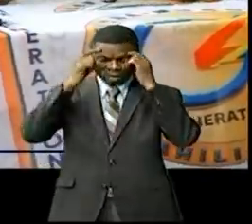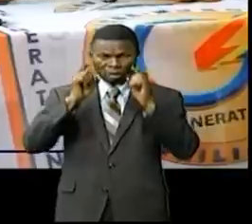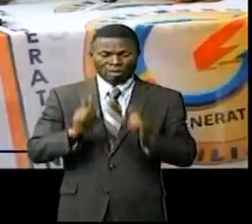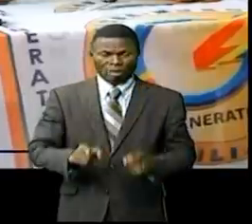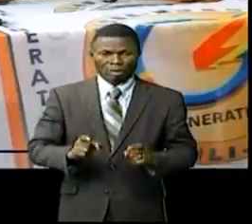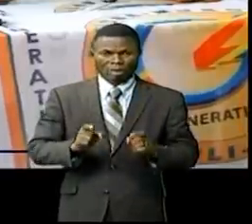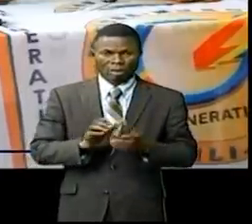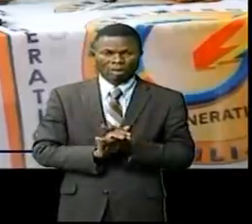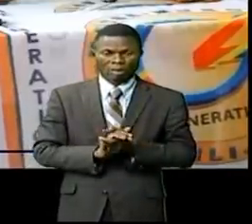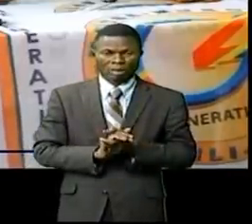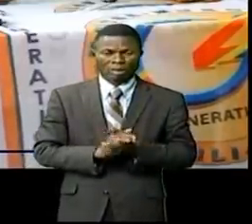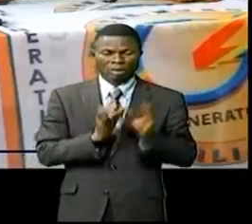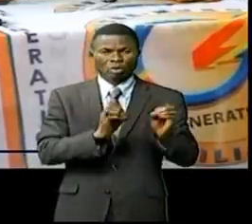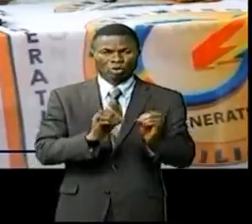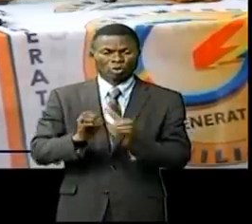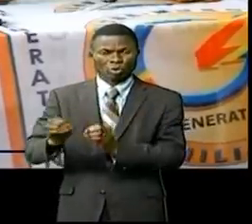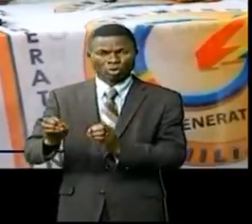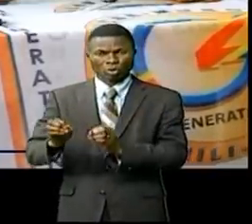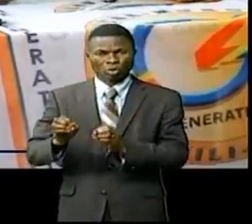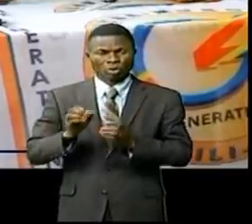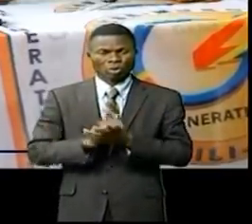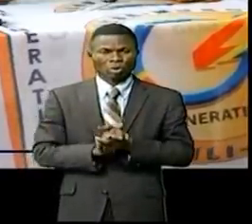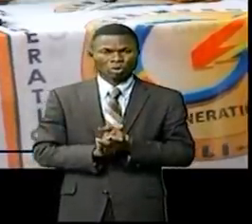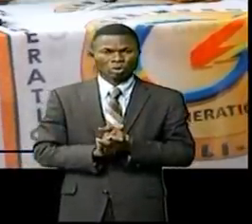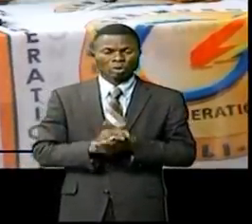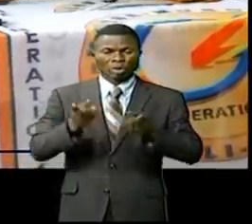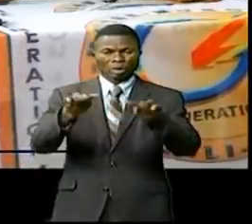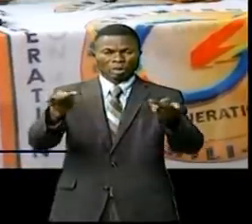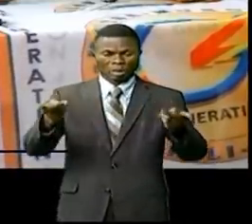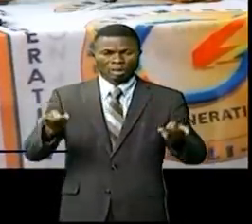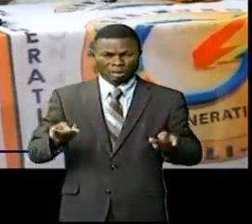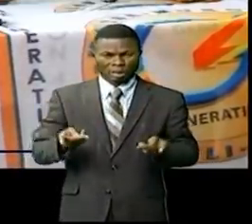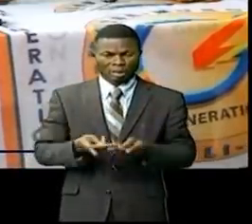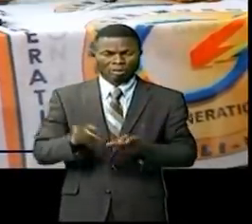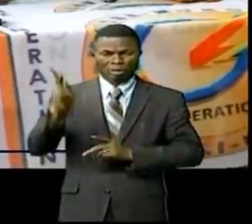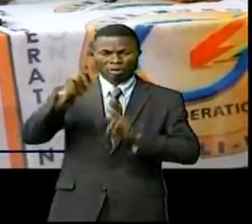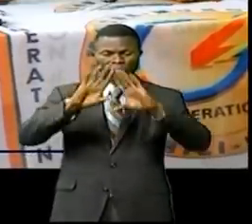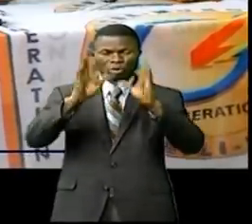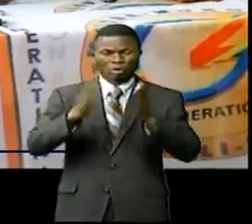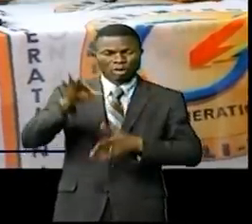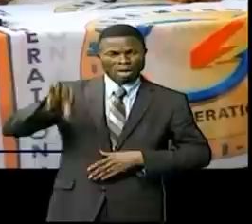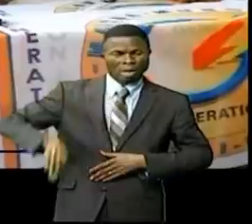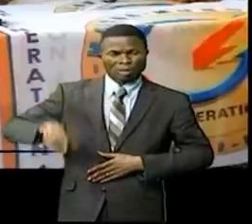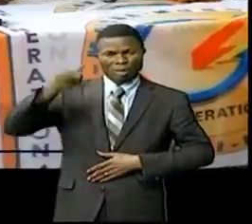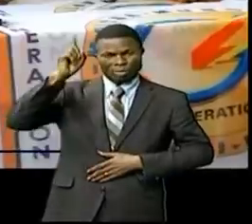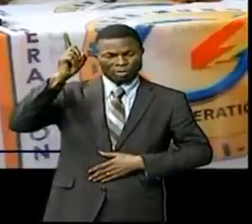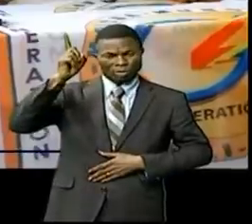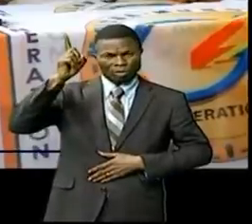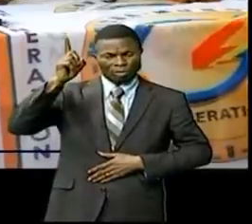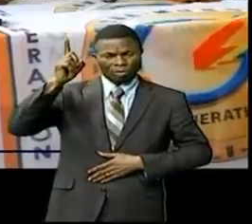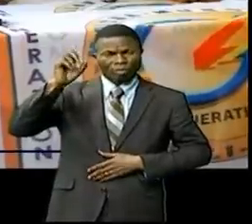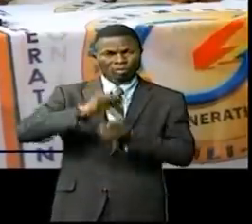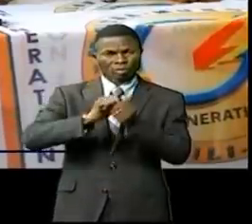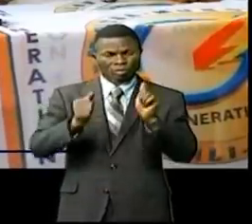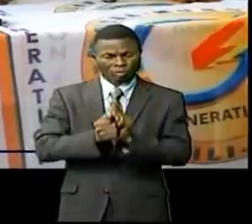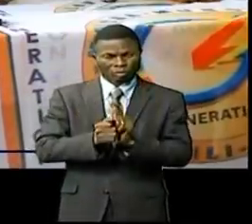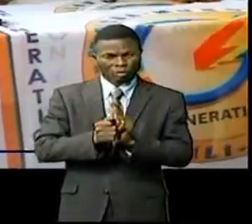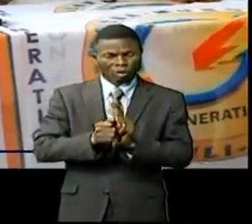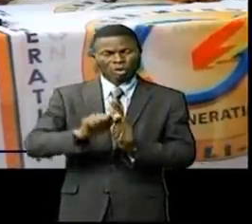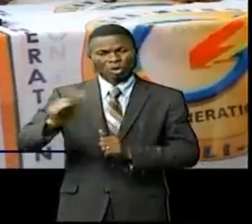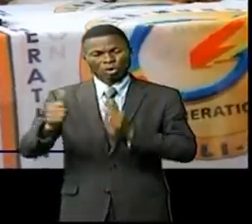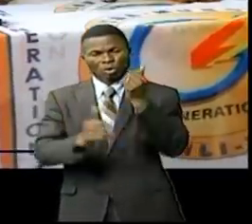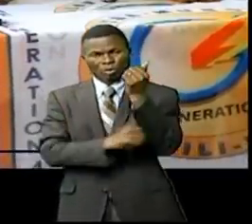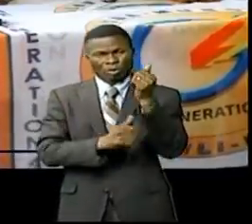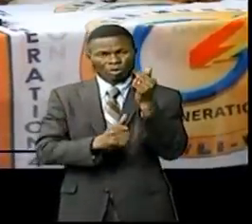un État laïque. L'intérêt supérieur du peuple congolais passe avant tout. Tout caprice de quelques individus